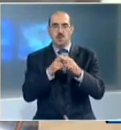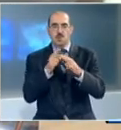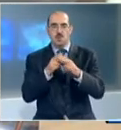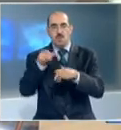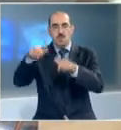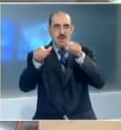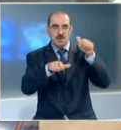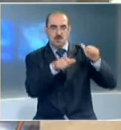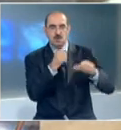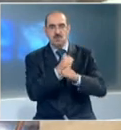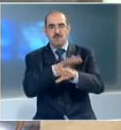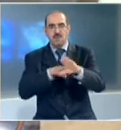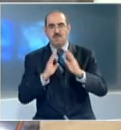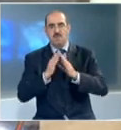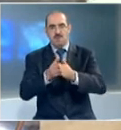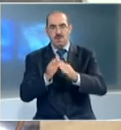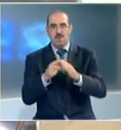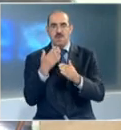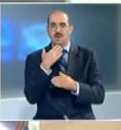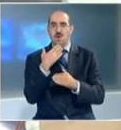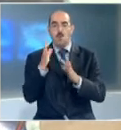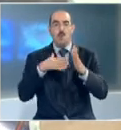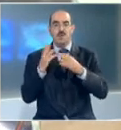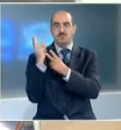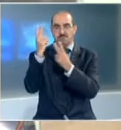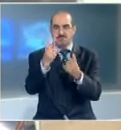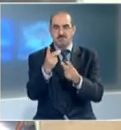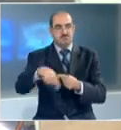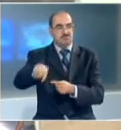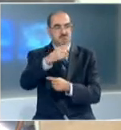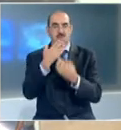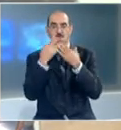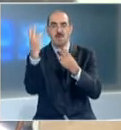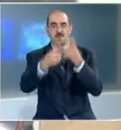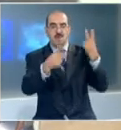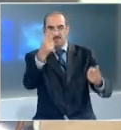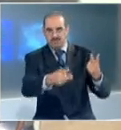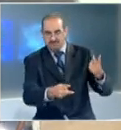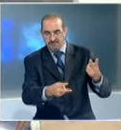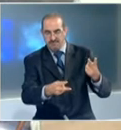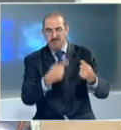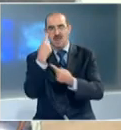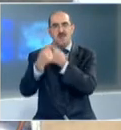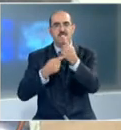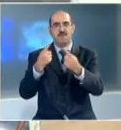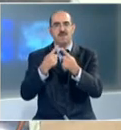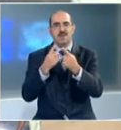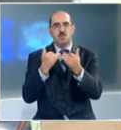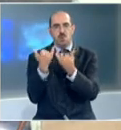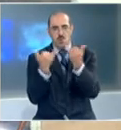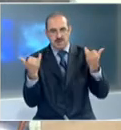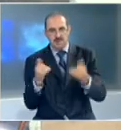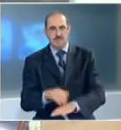البحرية، يشرفني أن أرحب بكم جميعا في هذه التظاهرة الإعلامية